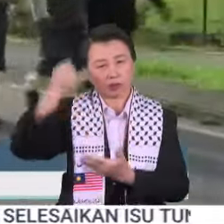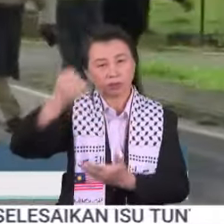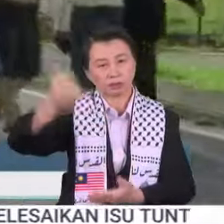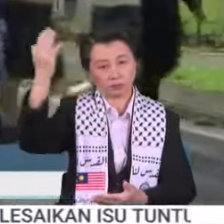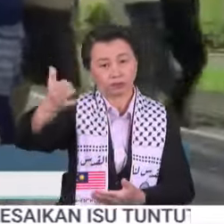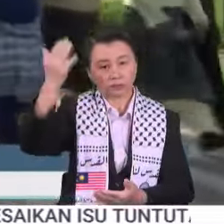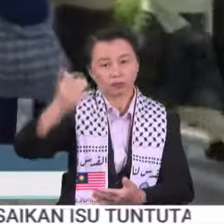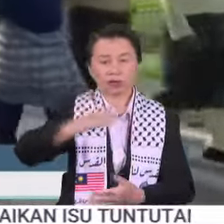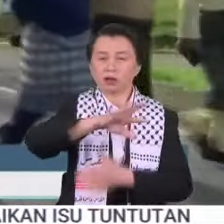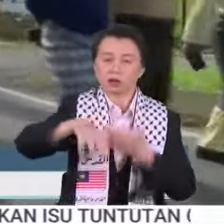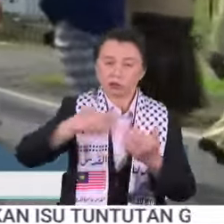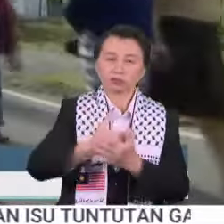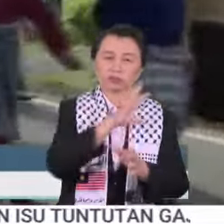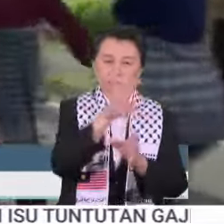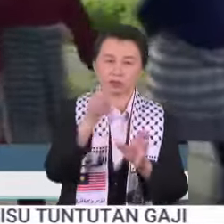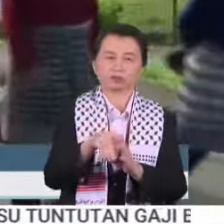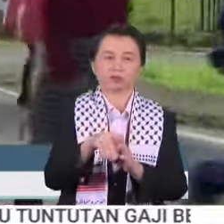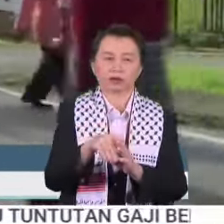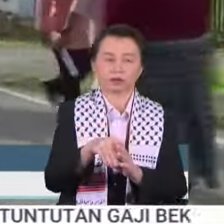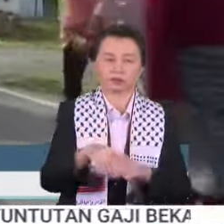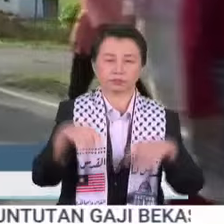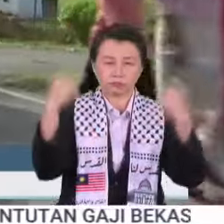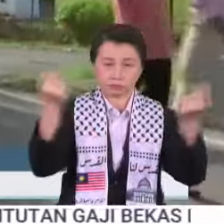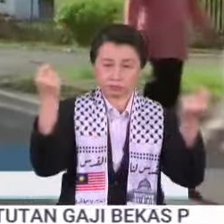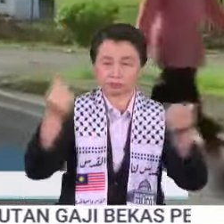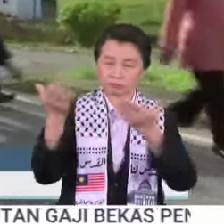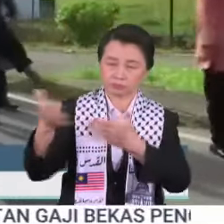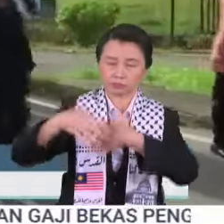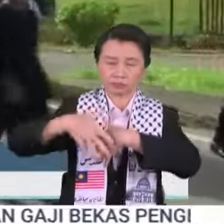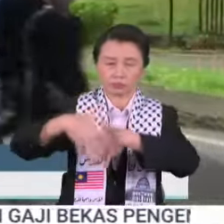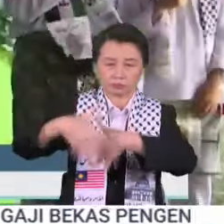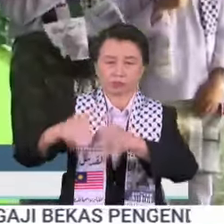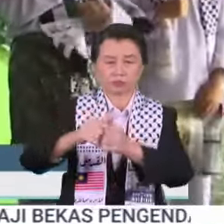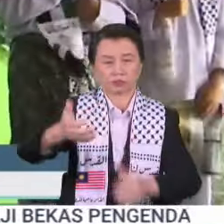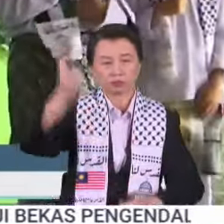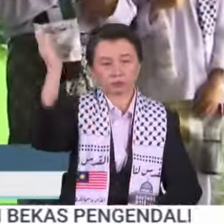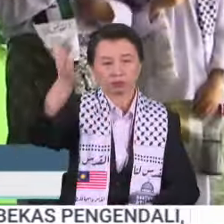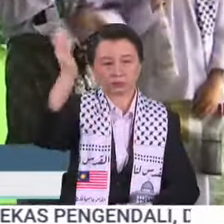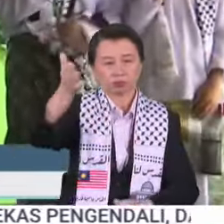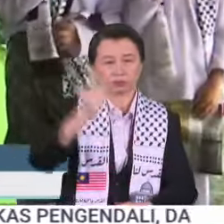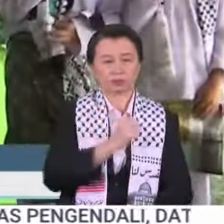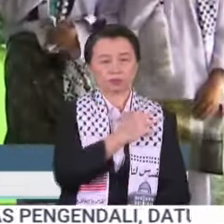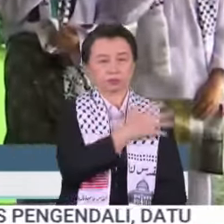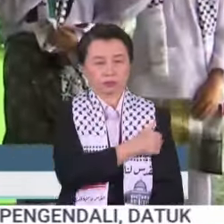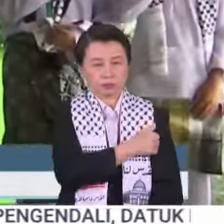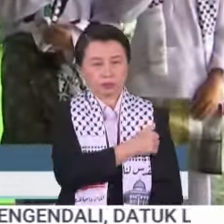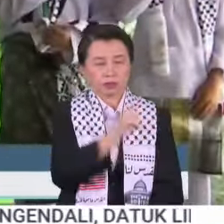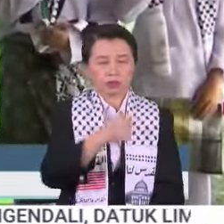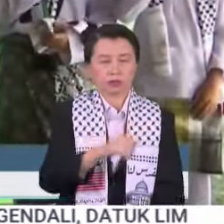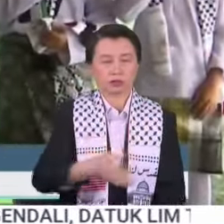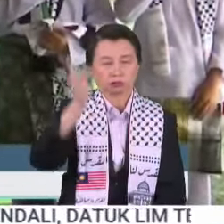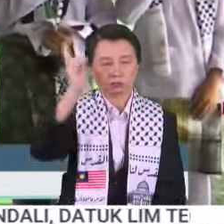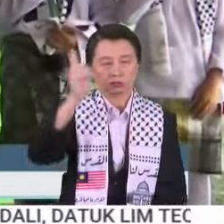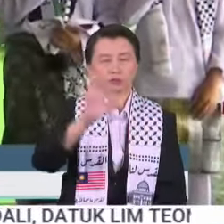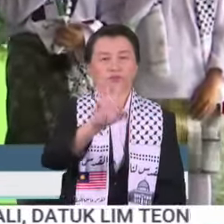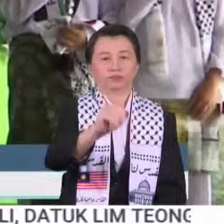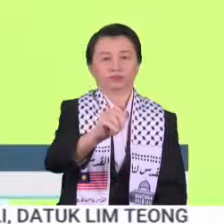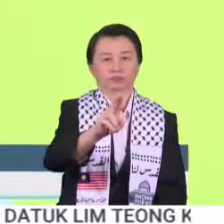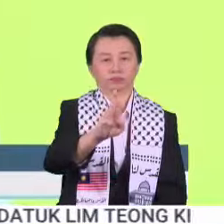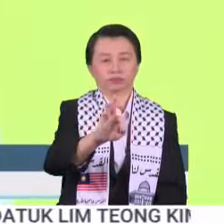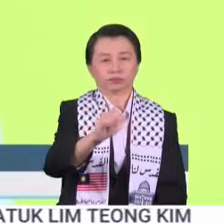forum, semua terlibat. Sambutan ini turut diserikan dengan ceramah bertajuk Palestin yang disampaikan Mufti Kerajaan